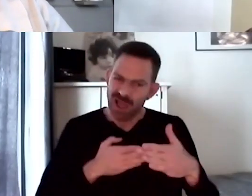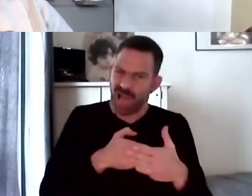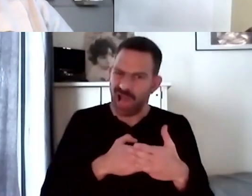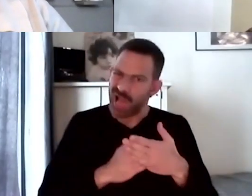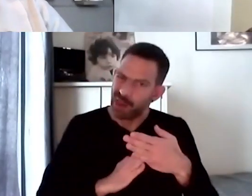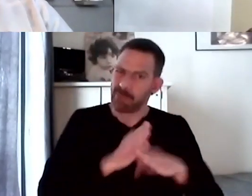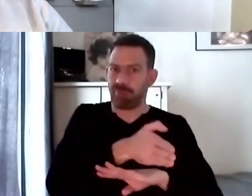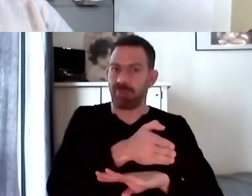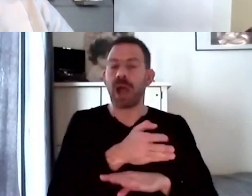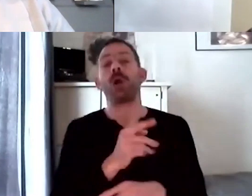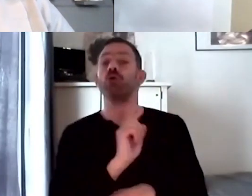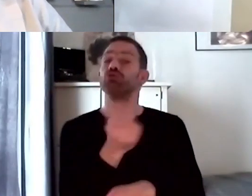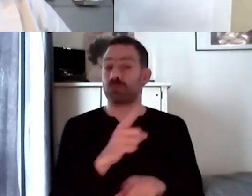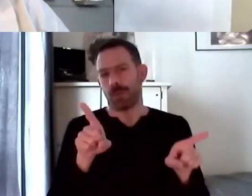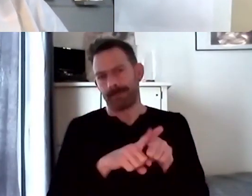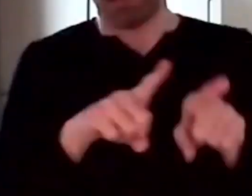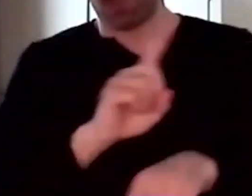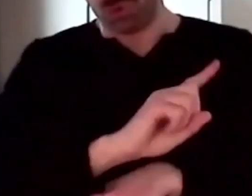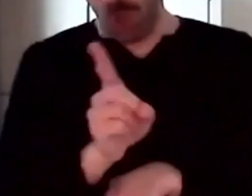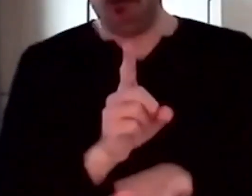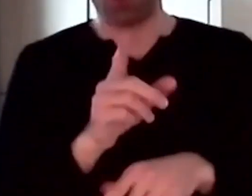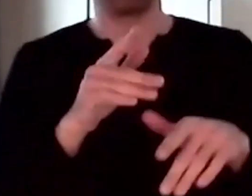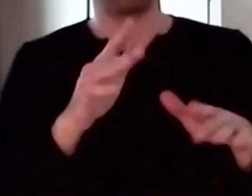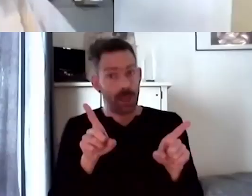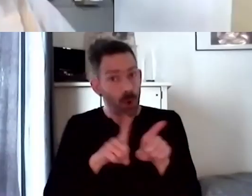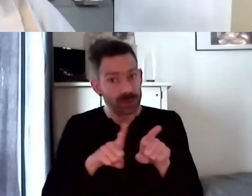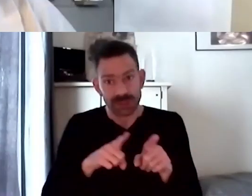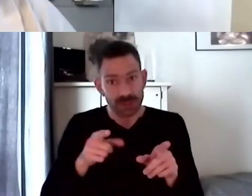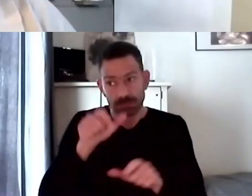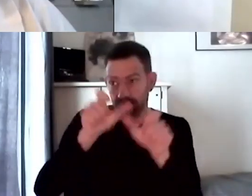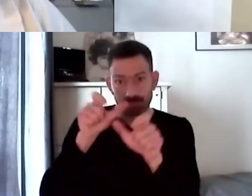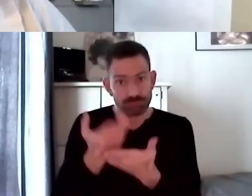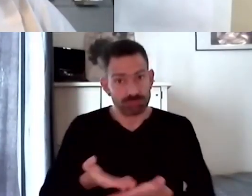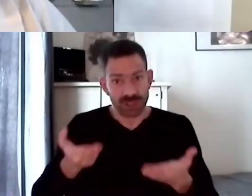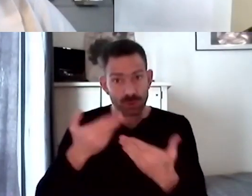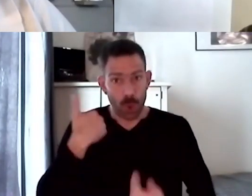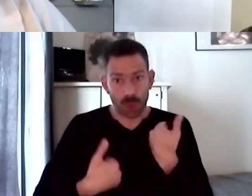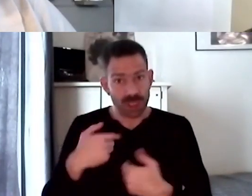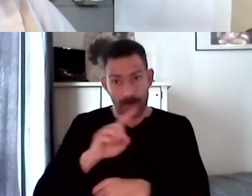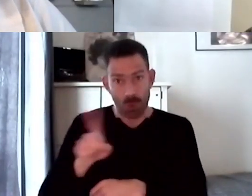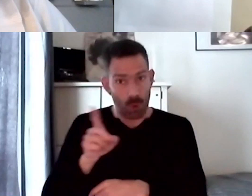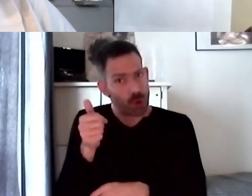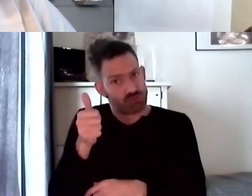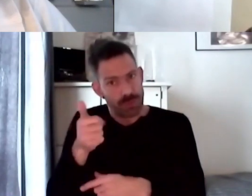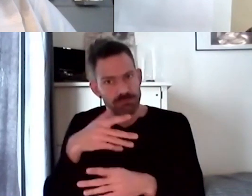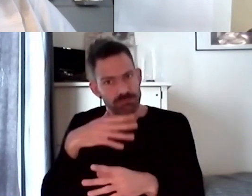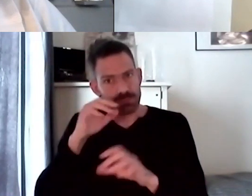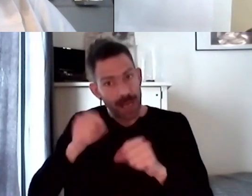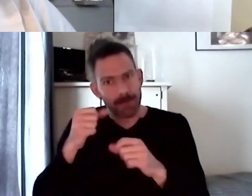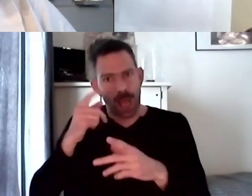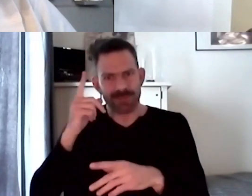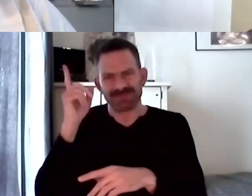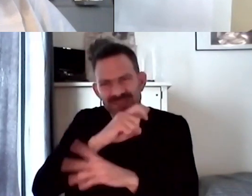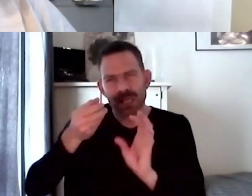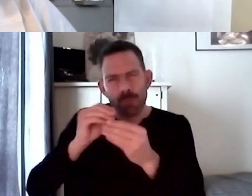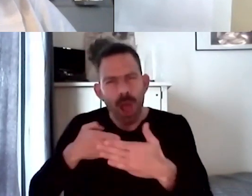tout le monde n'est pas résilient et il y a des personnes qui ne sont pas en situation de handicap qui sont des résilientes. Mais cette résilience,